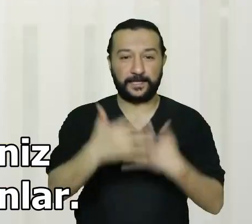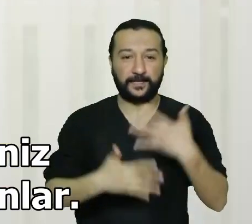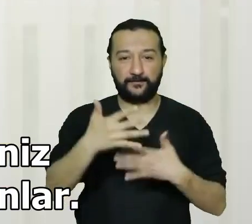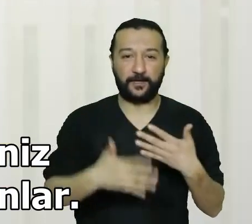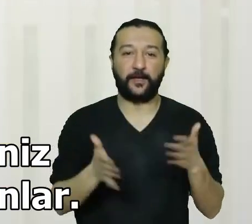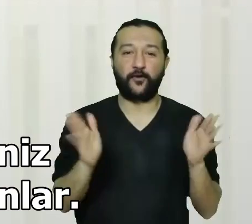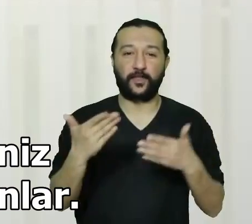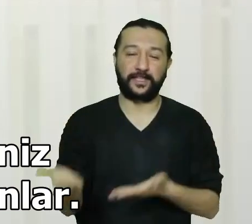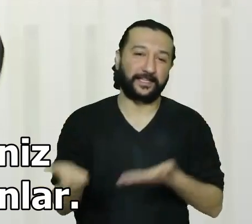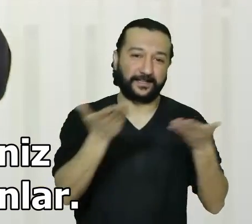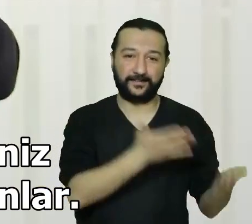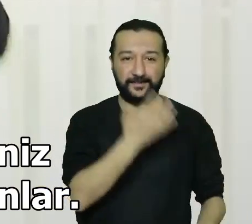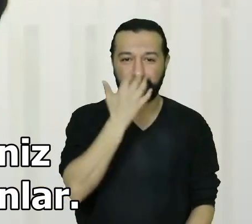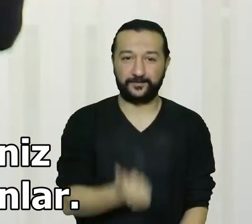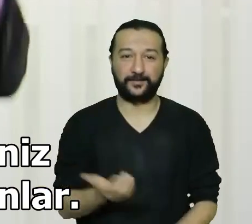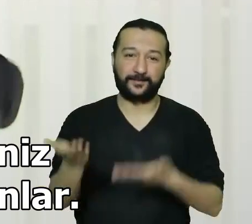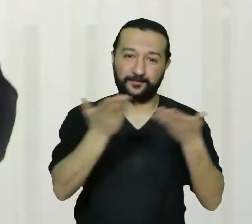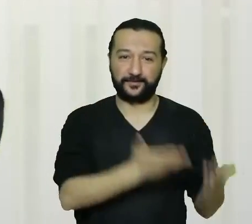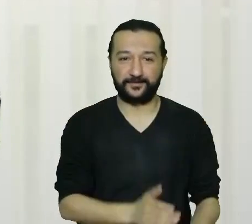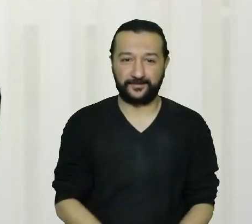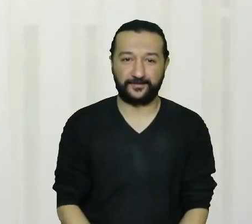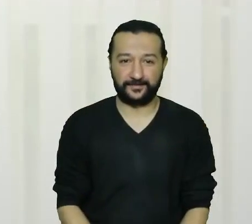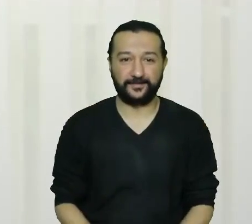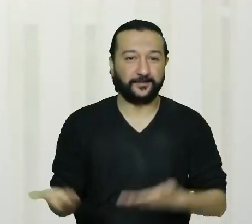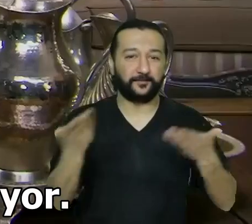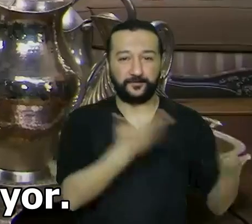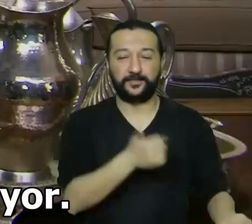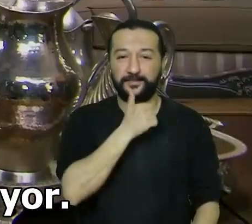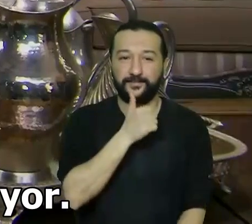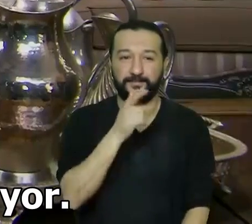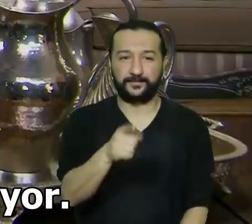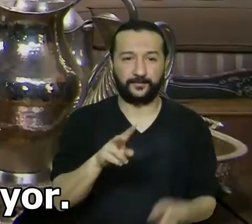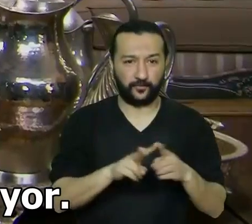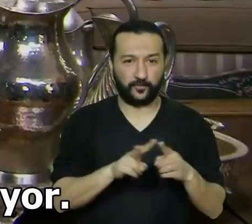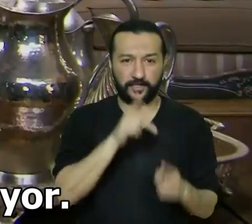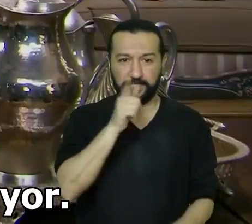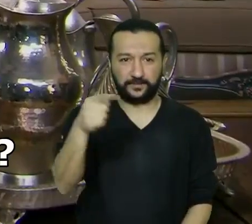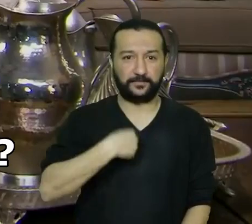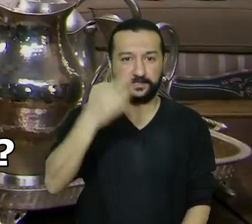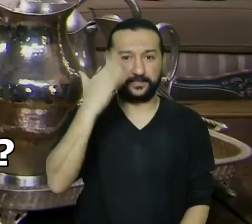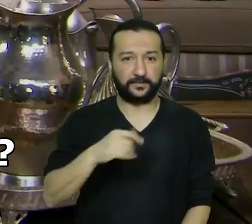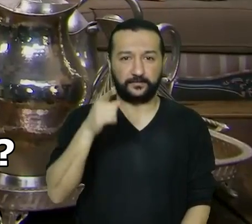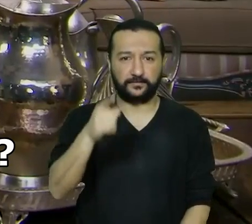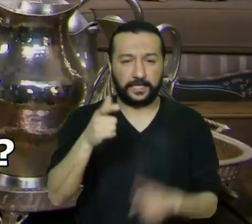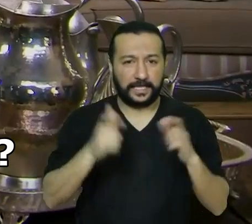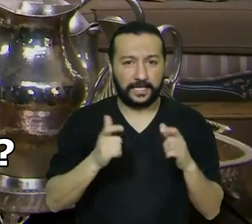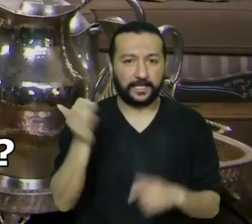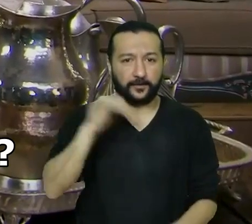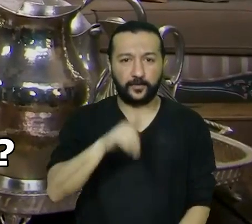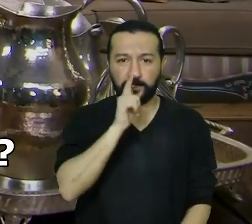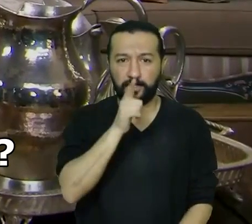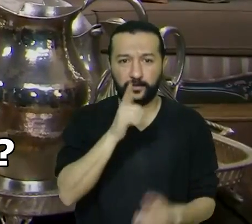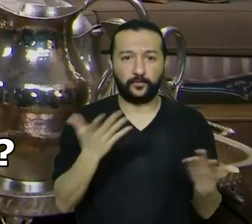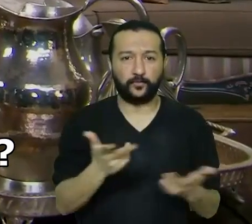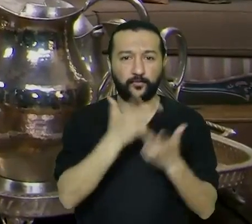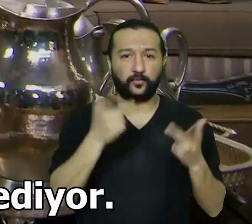televizyonlu odaya teşrifiniz bekleniyor efendim, buyursunlar. Buyurun efendim. Ya bu Nurhan'ın sesi ya, bizi çağırıyor. Ayol nereden geliyor sesi? Bir